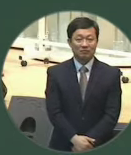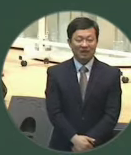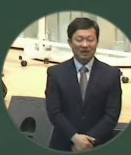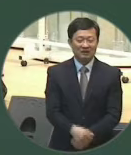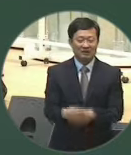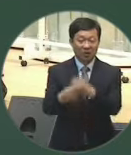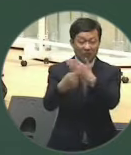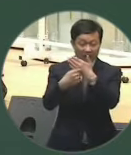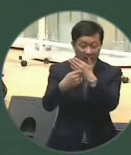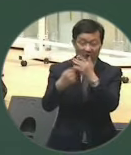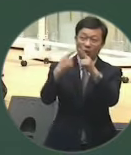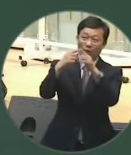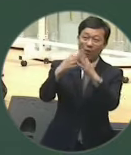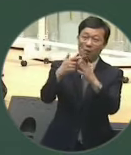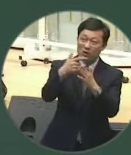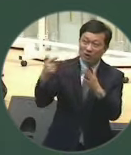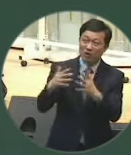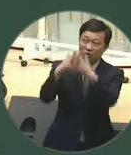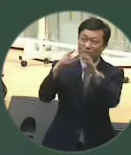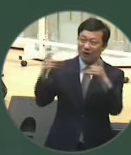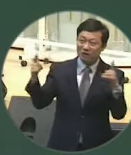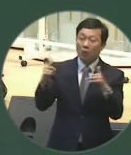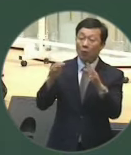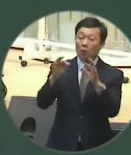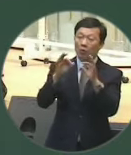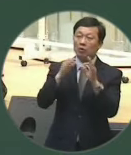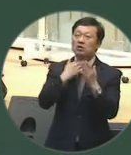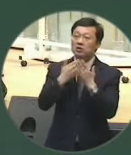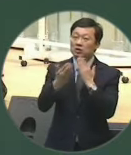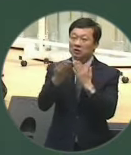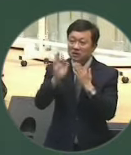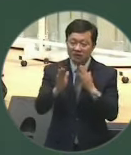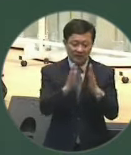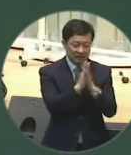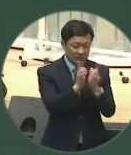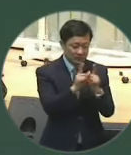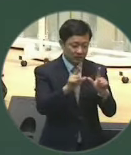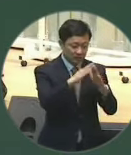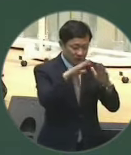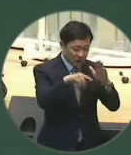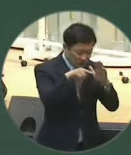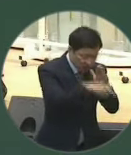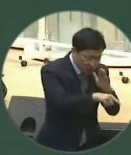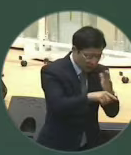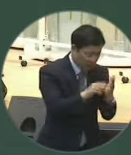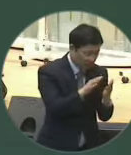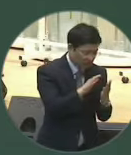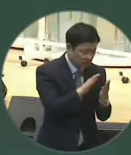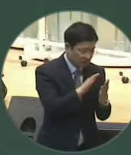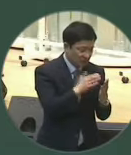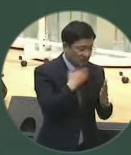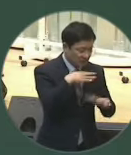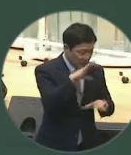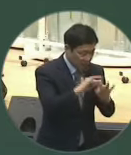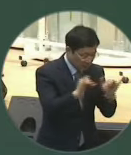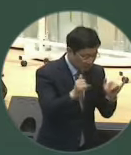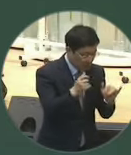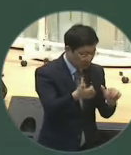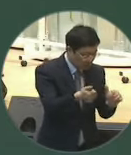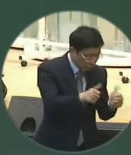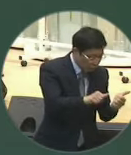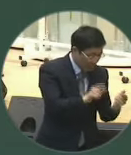실제로 못 봤어요. They've seen great things happening and big events, but they haven't really seen the things. 실제로 갈급한 죽어가는